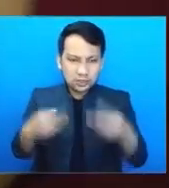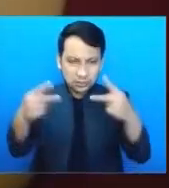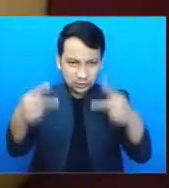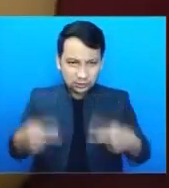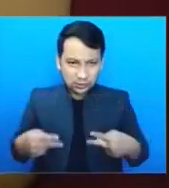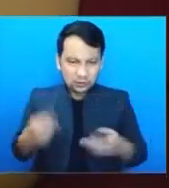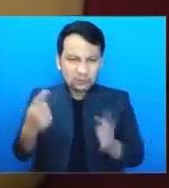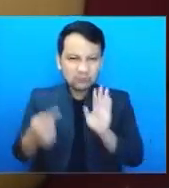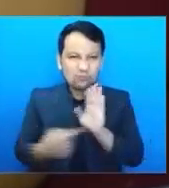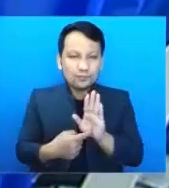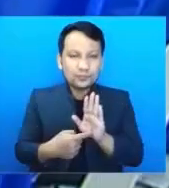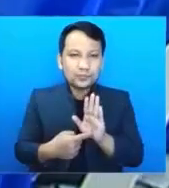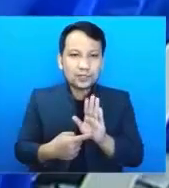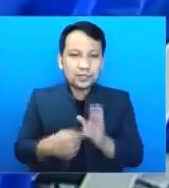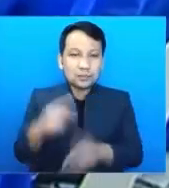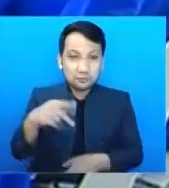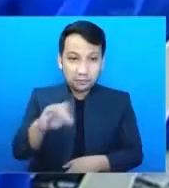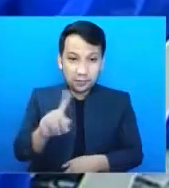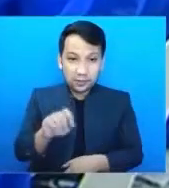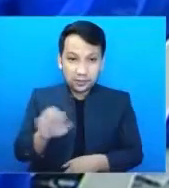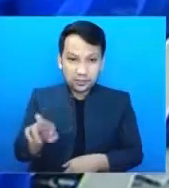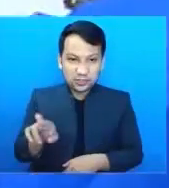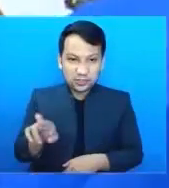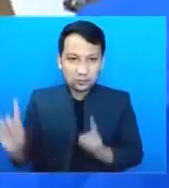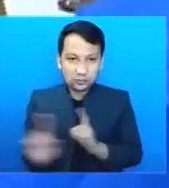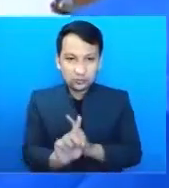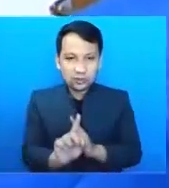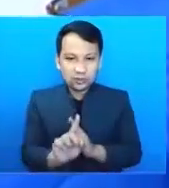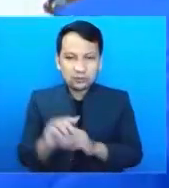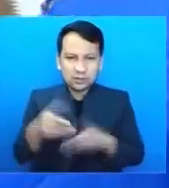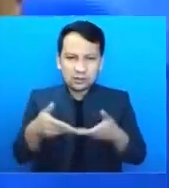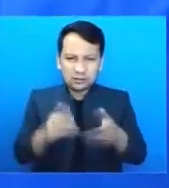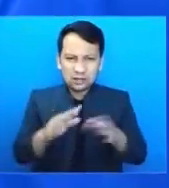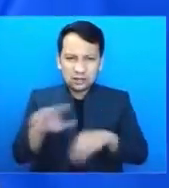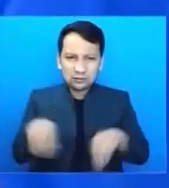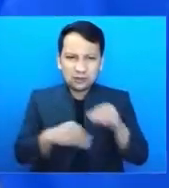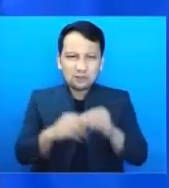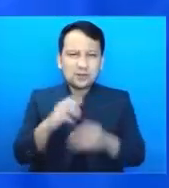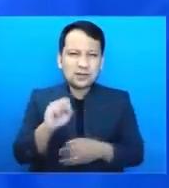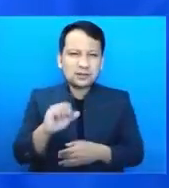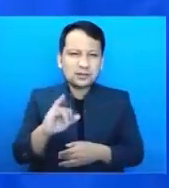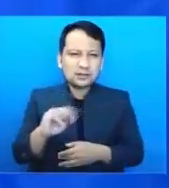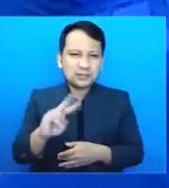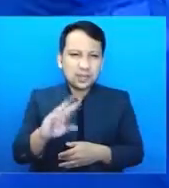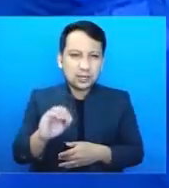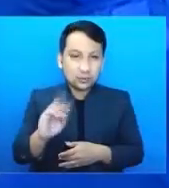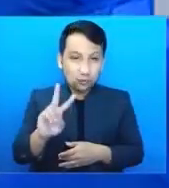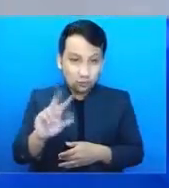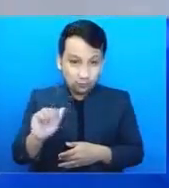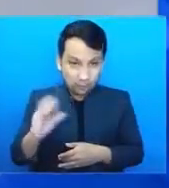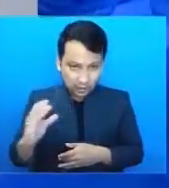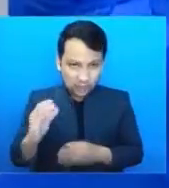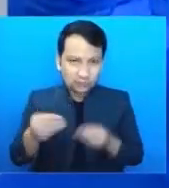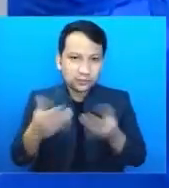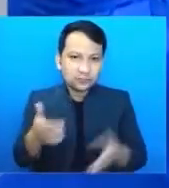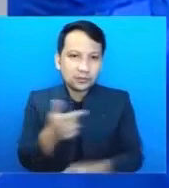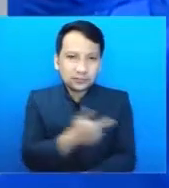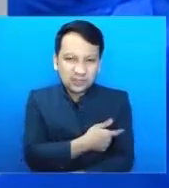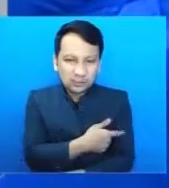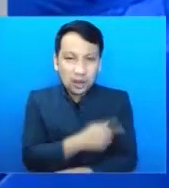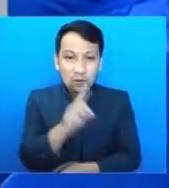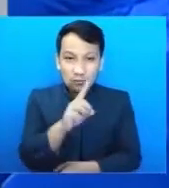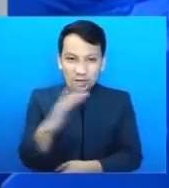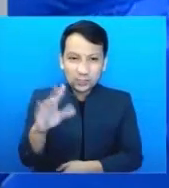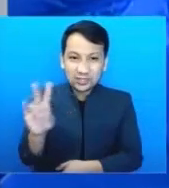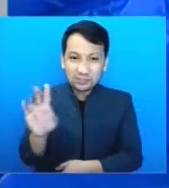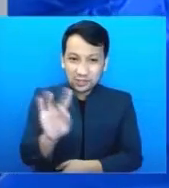ang itinuturok. Ang mga walk-in, pinapayagan at Sinovac naman ang bakunang ibinibigay. Higit 178,000